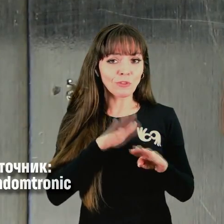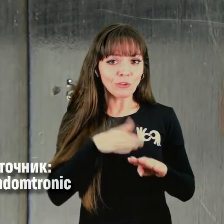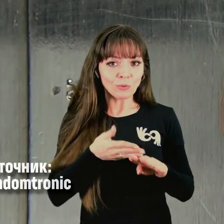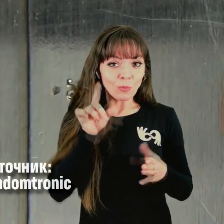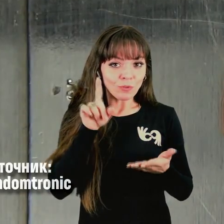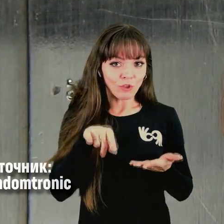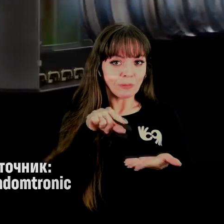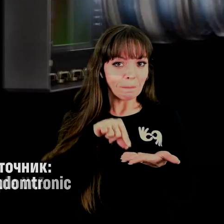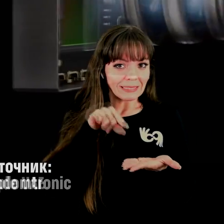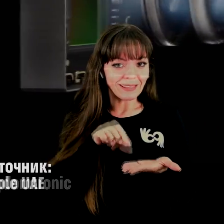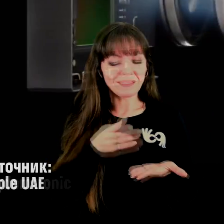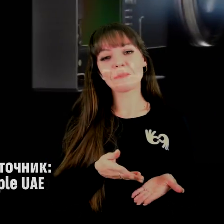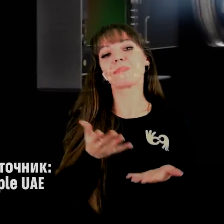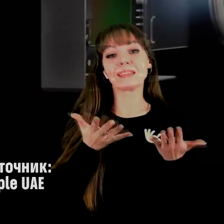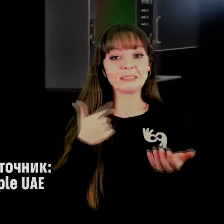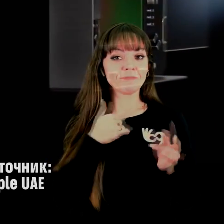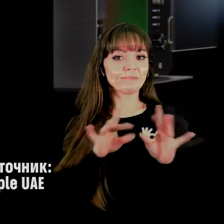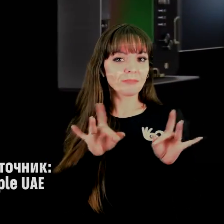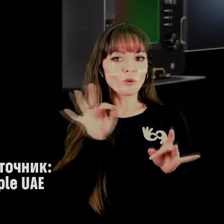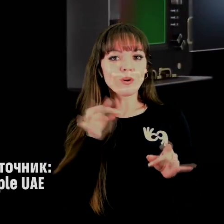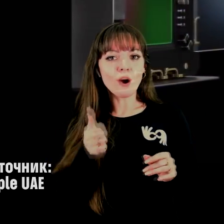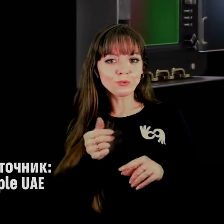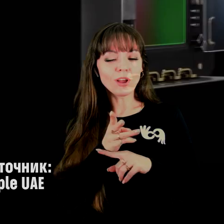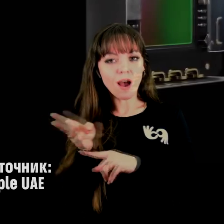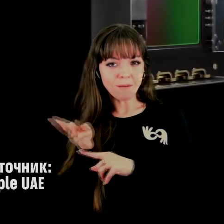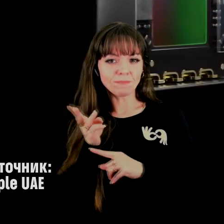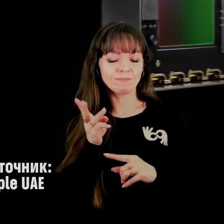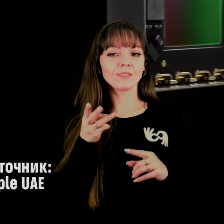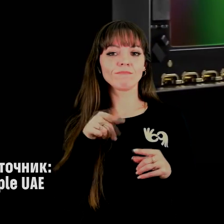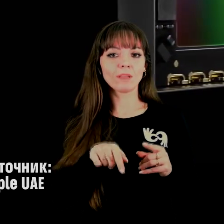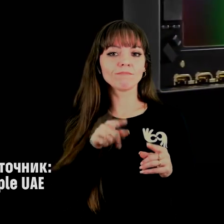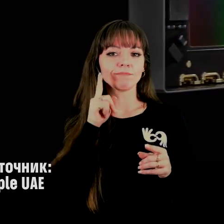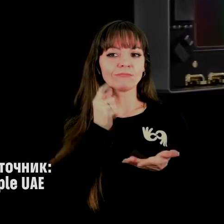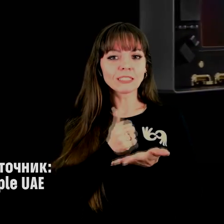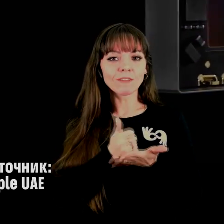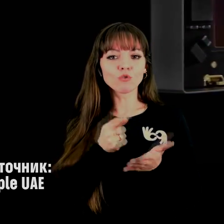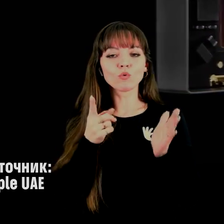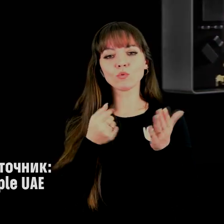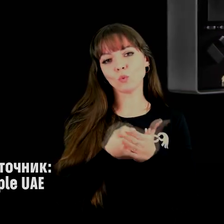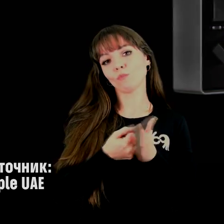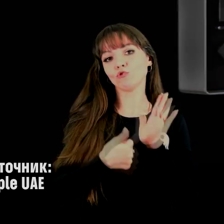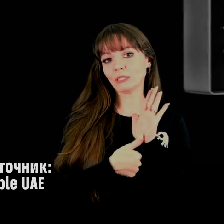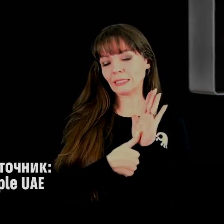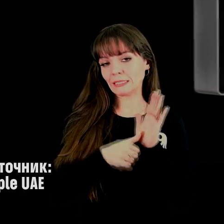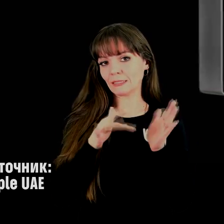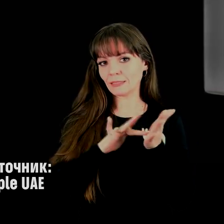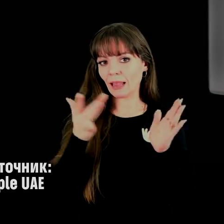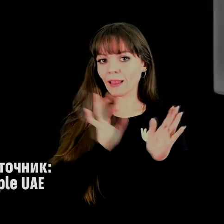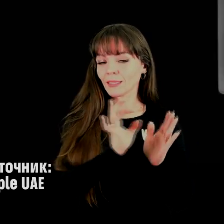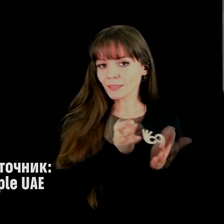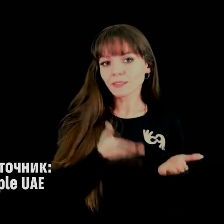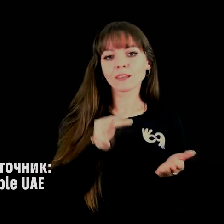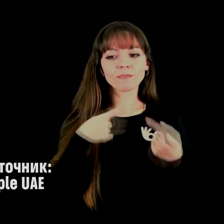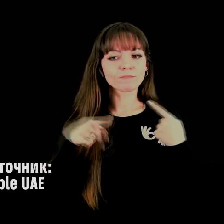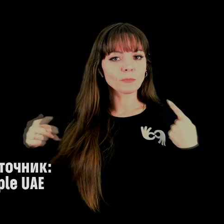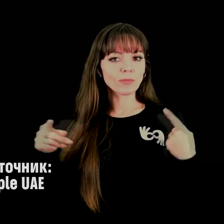захватить даже пинцетом. Если мы говорим о хороших камерах, то в основном у них около 6 таких линз, и все они отличаются формой и